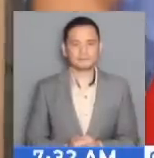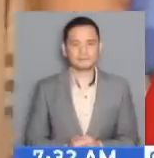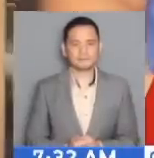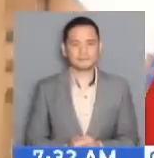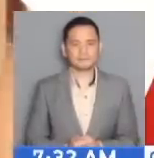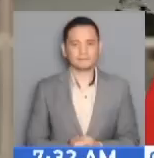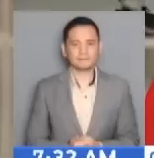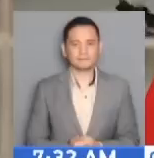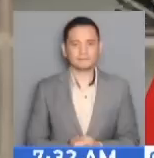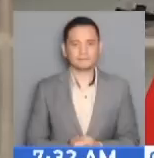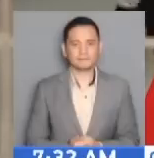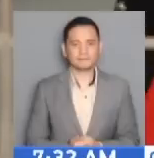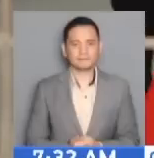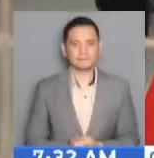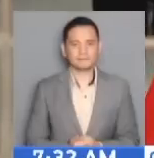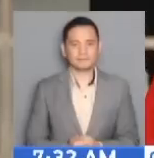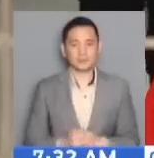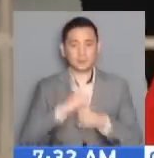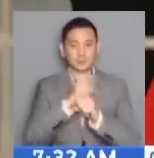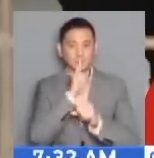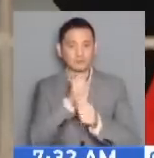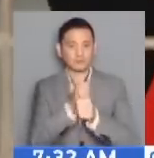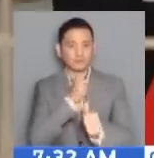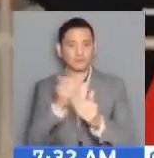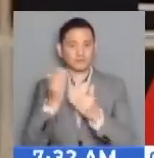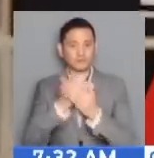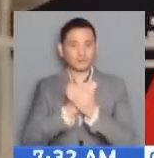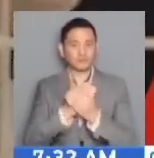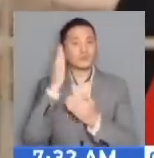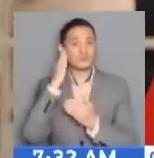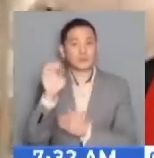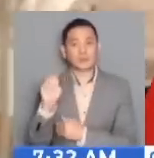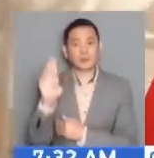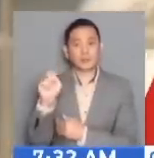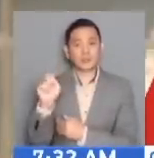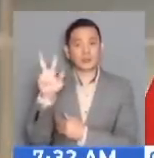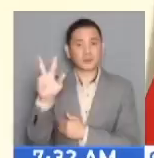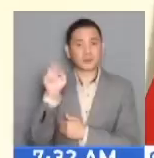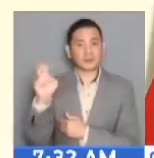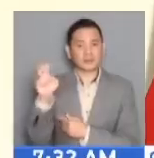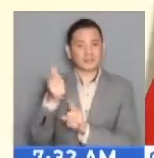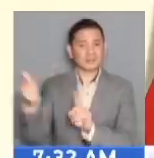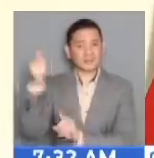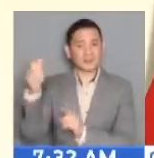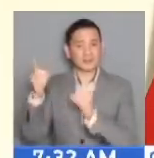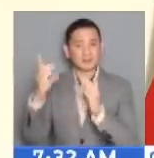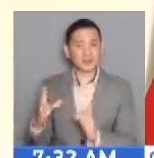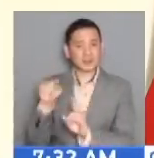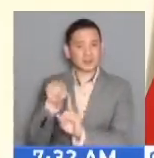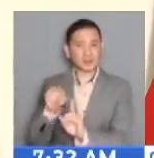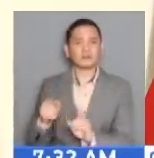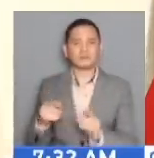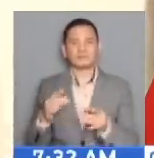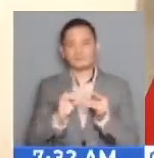Para maiwasan na ang mga aberya, naglatag si MRT3 General Manager Engineer Federico Canar Jr. ng mga hakbang para pagbutihin ang operasyon